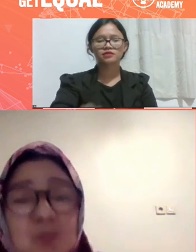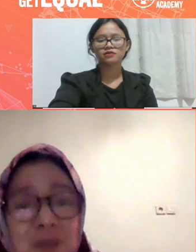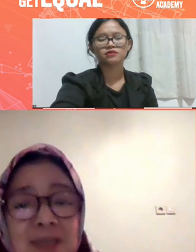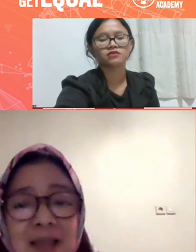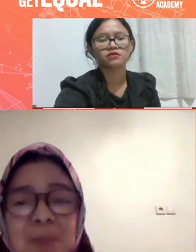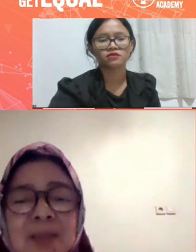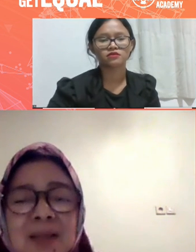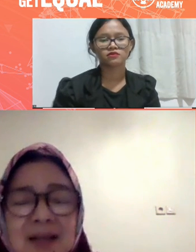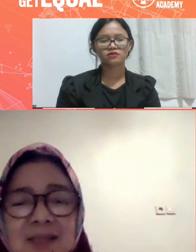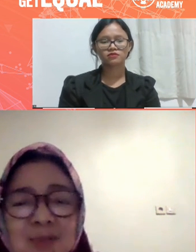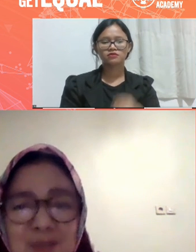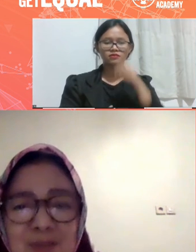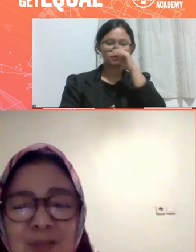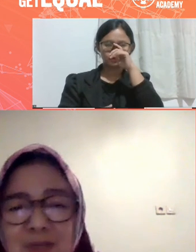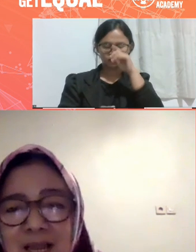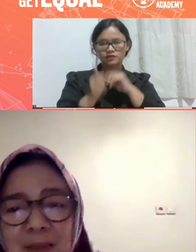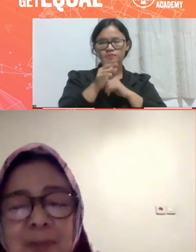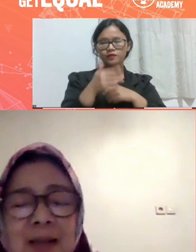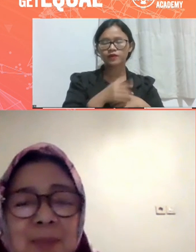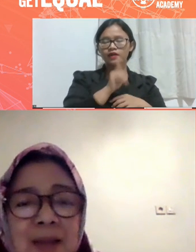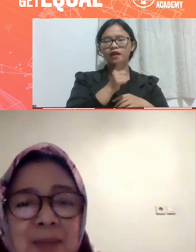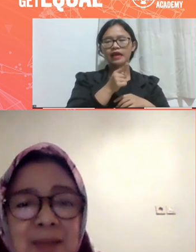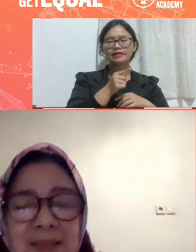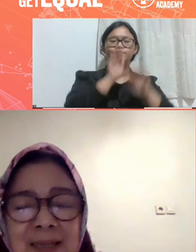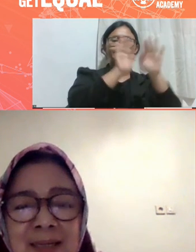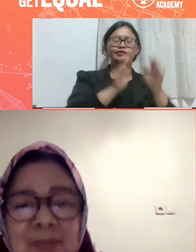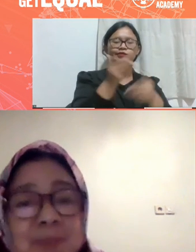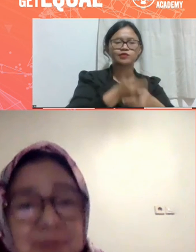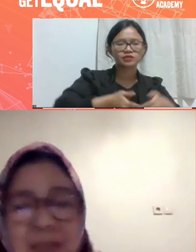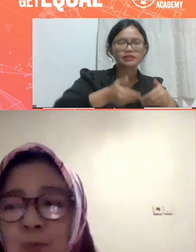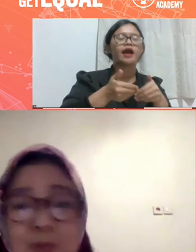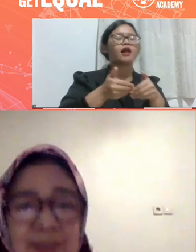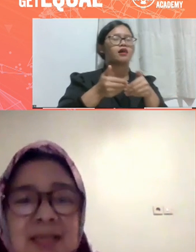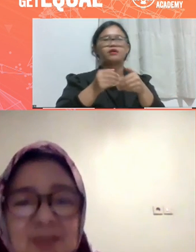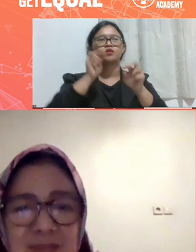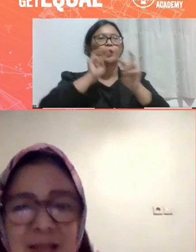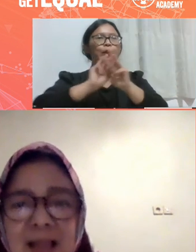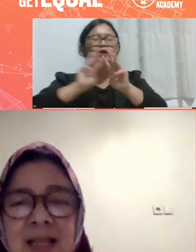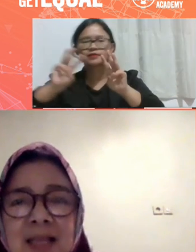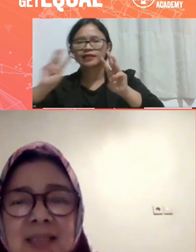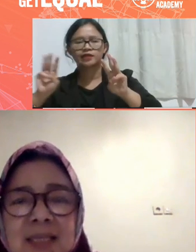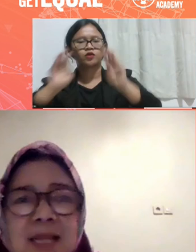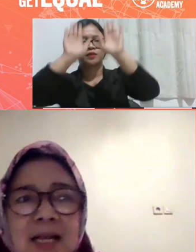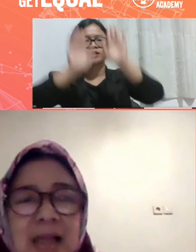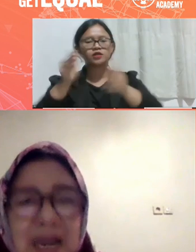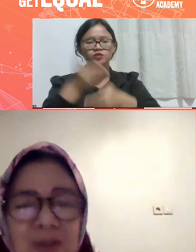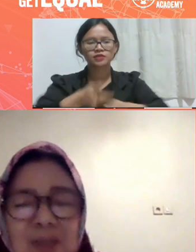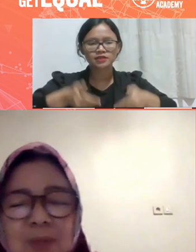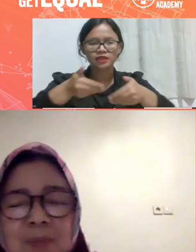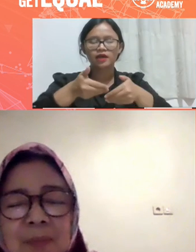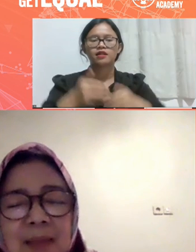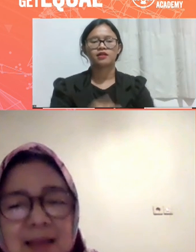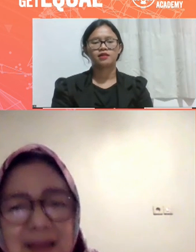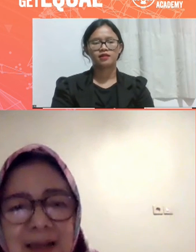untuk dimuat di dalam situs-situs atau di dalam laman-laman website ataupun di media sosial. Jadi kalau